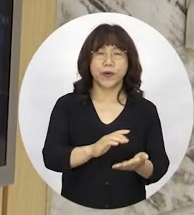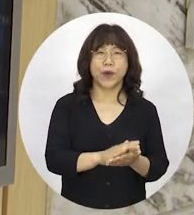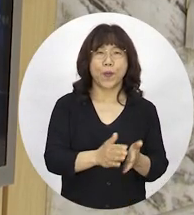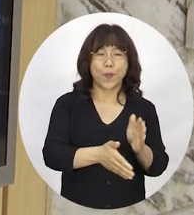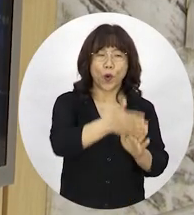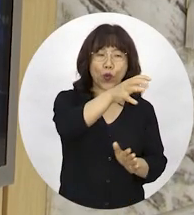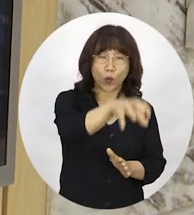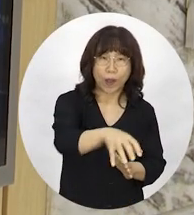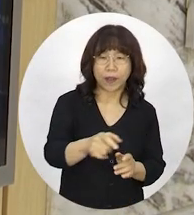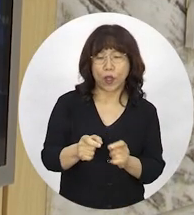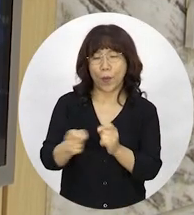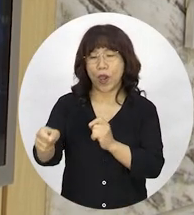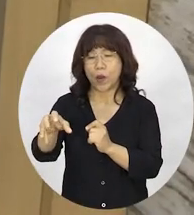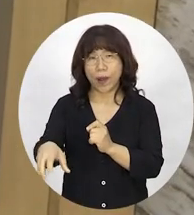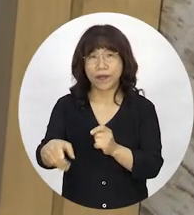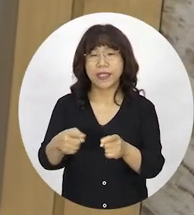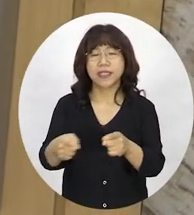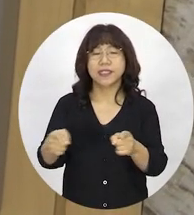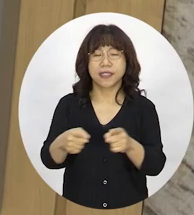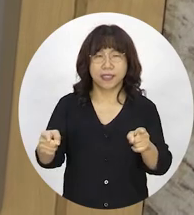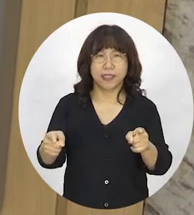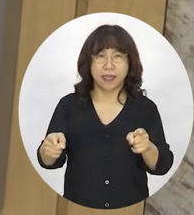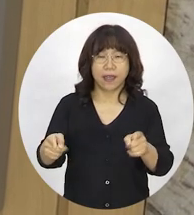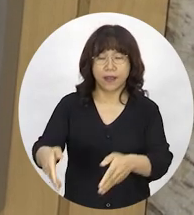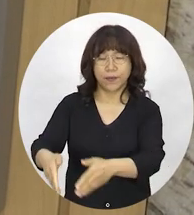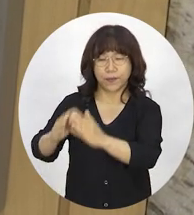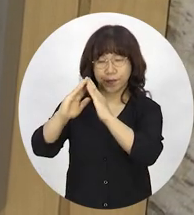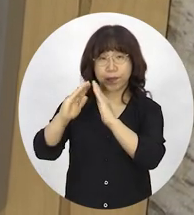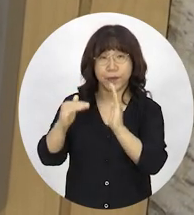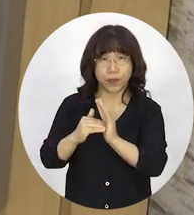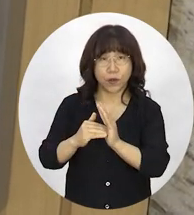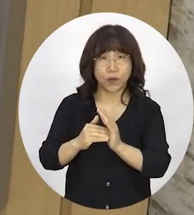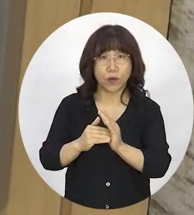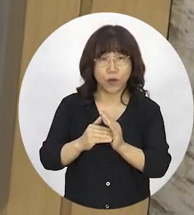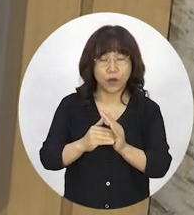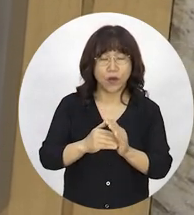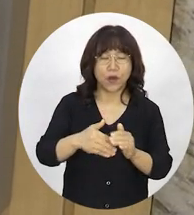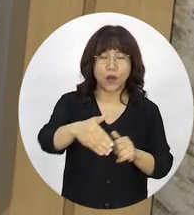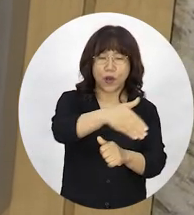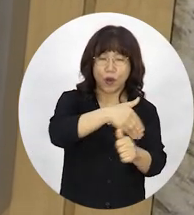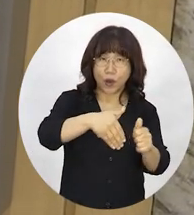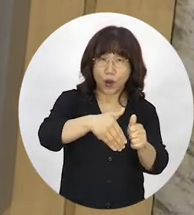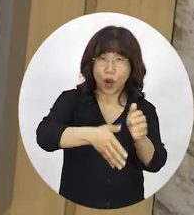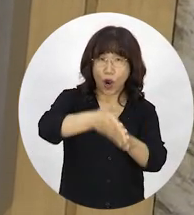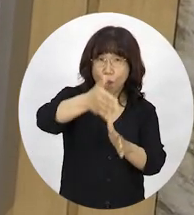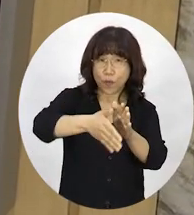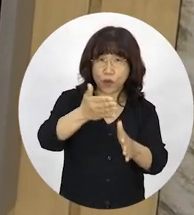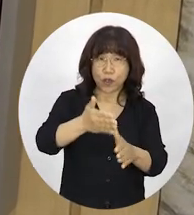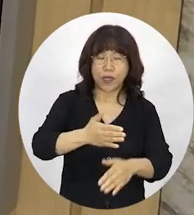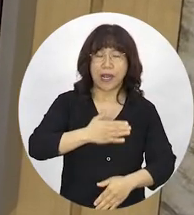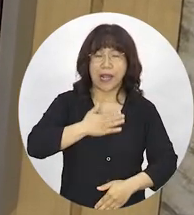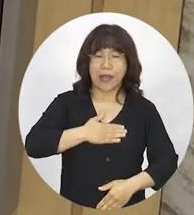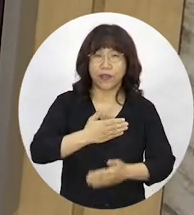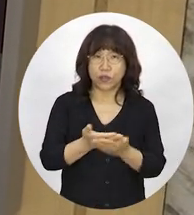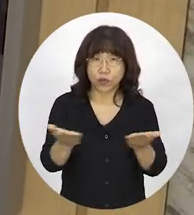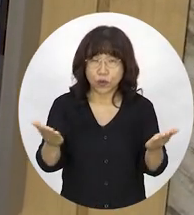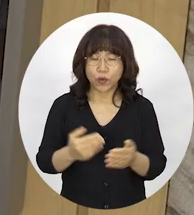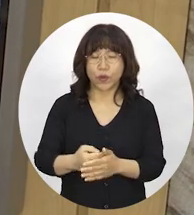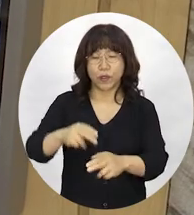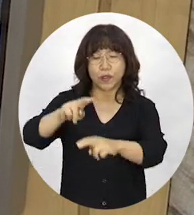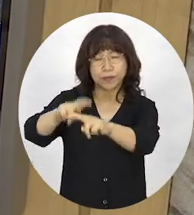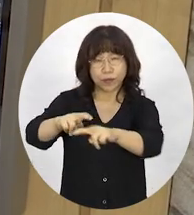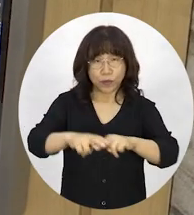1층 엘리베이터 옆 벽면에 설치됐습니다. 스마트 청사 안내 시스템에서는 청사 안내뿐 아니라 청사 내